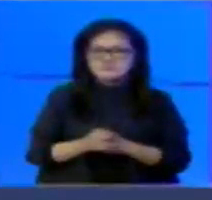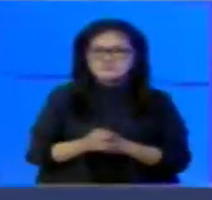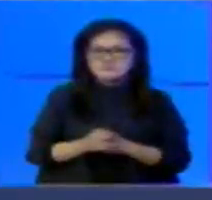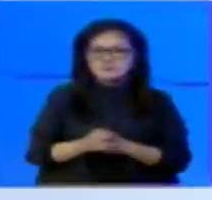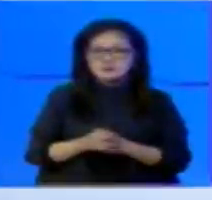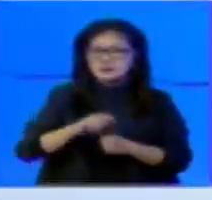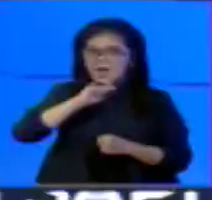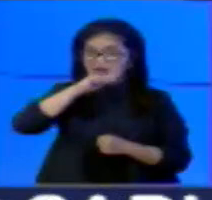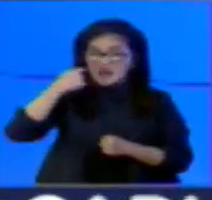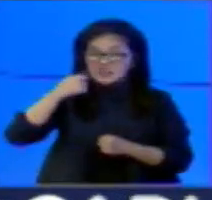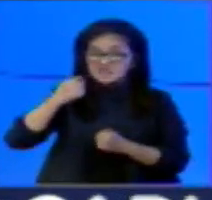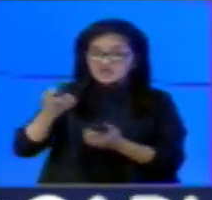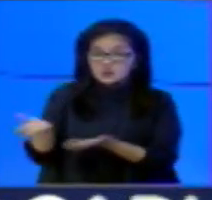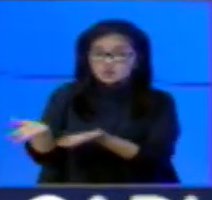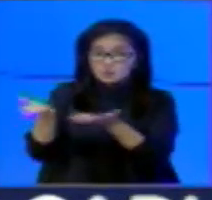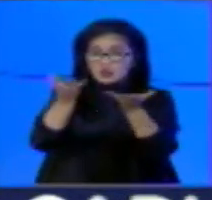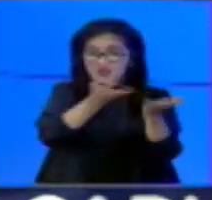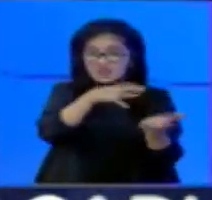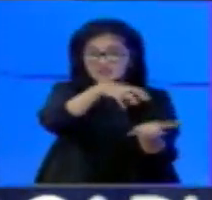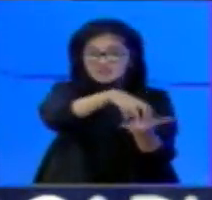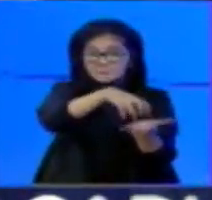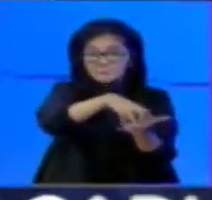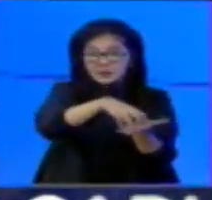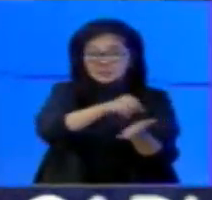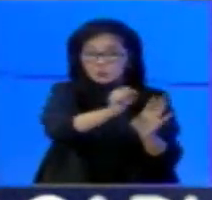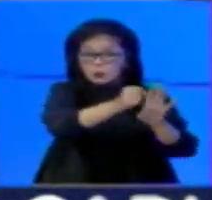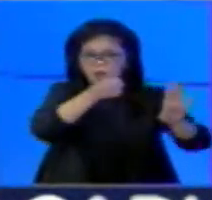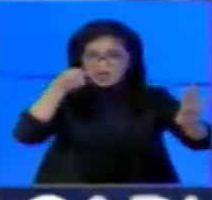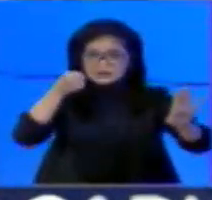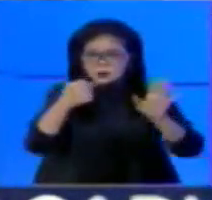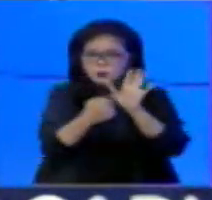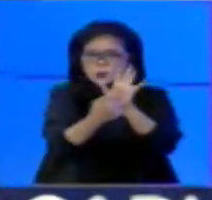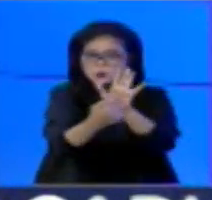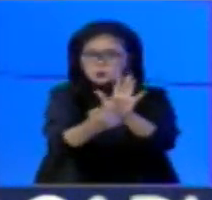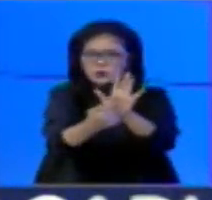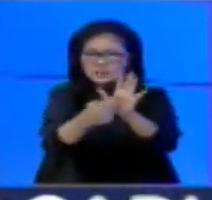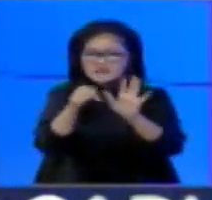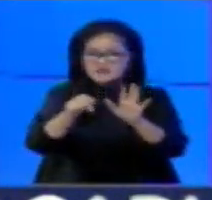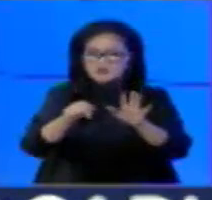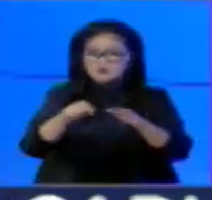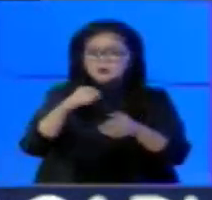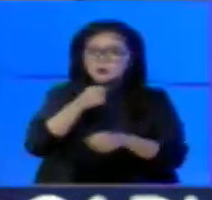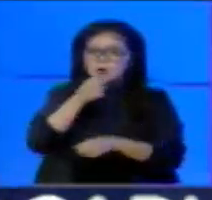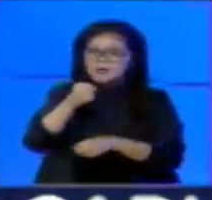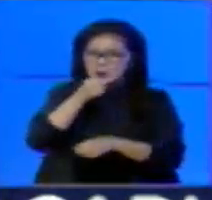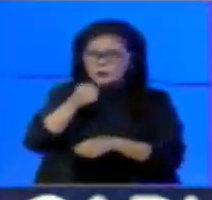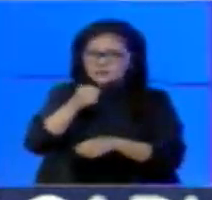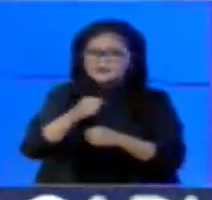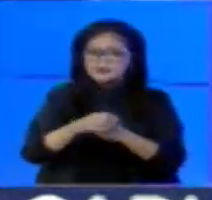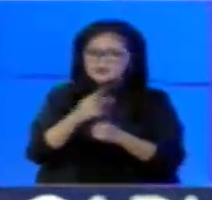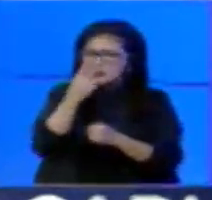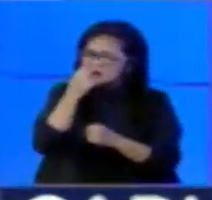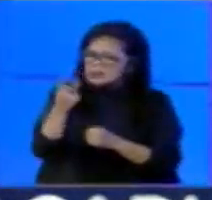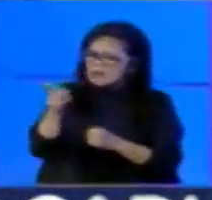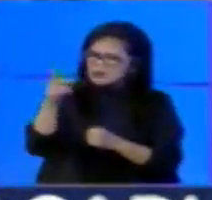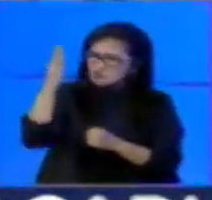Daging-daging ini dikeluarkan dari pendingin dan ditunjukkan pada awak media. Sekilas tak ada yang aneh, namun siapa sangka daging ini adalah